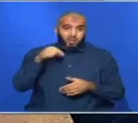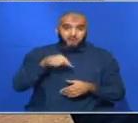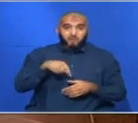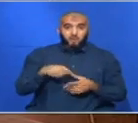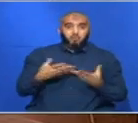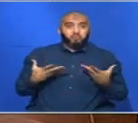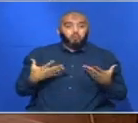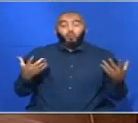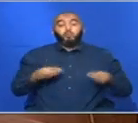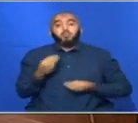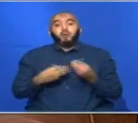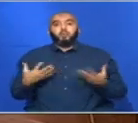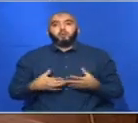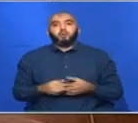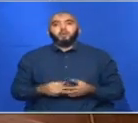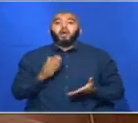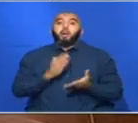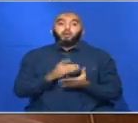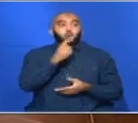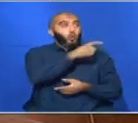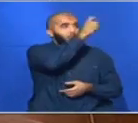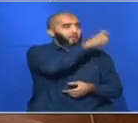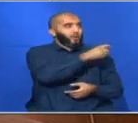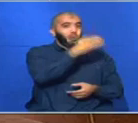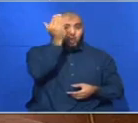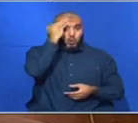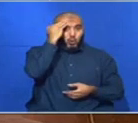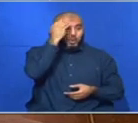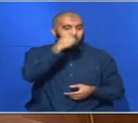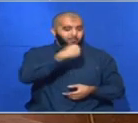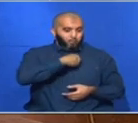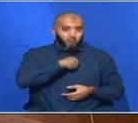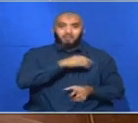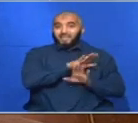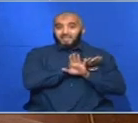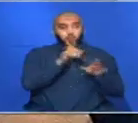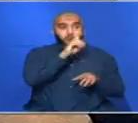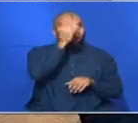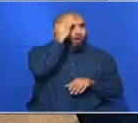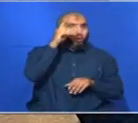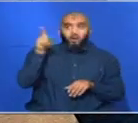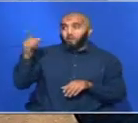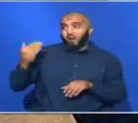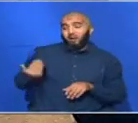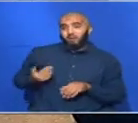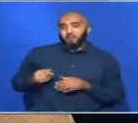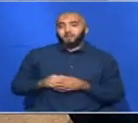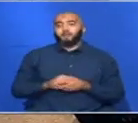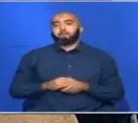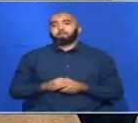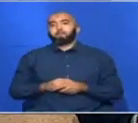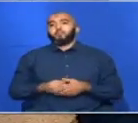الدائن لم يكن يعرف شريك الاخر بل يعرف محمد يسال محمد هل